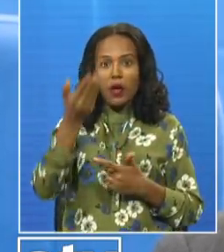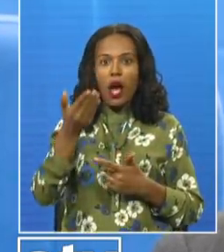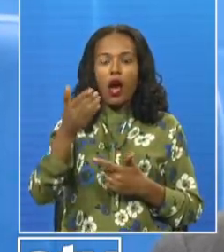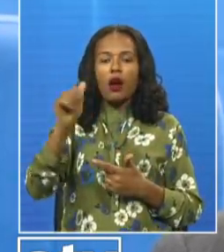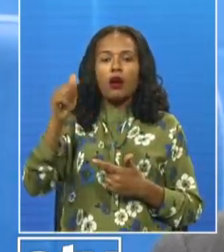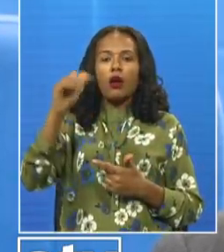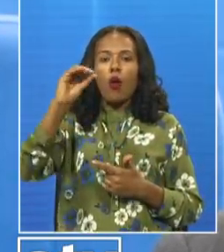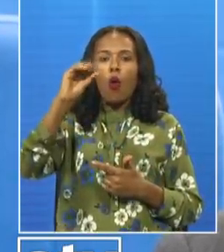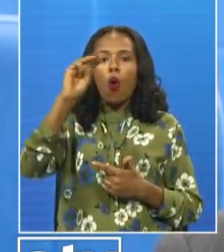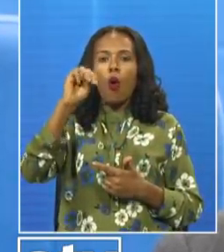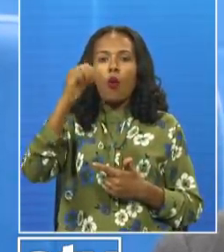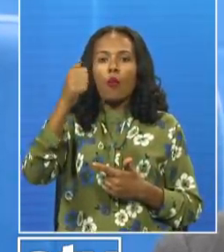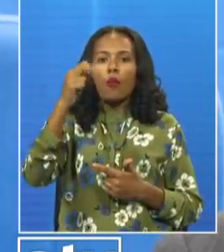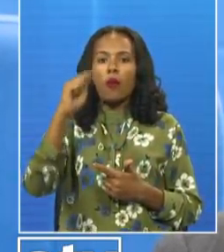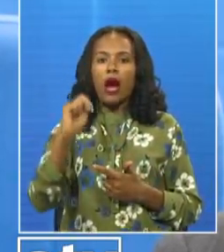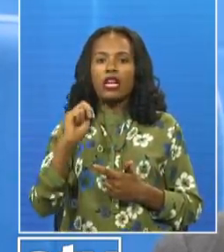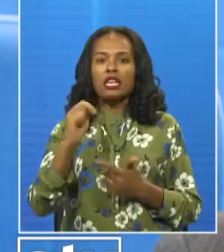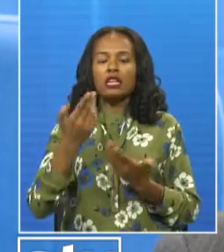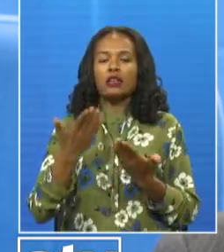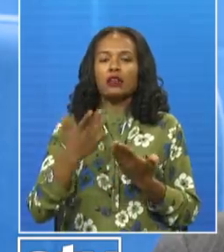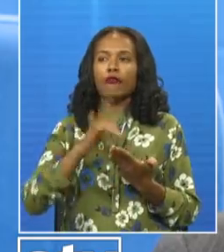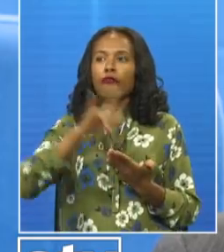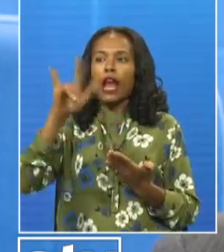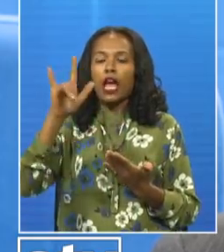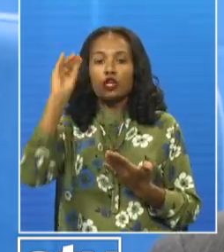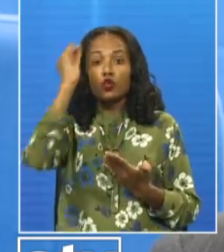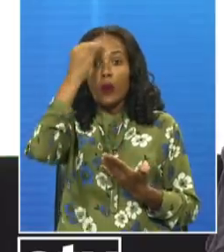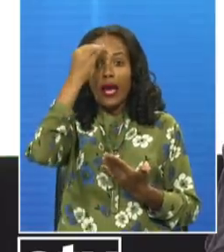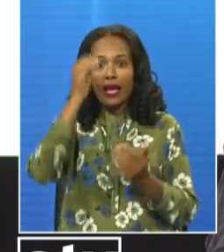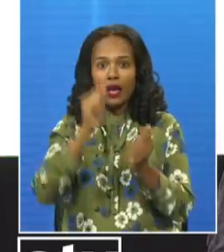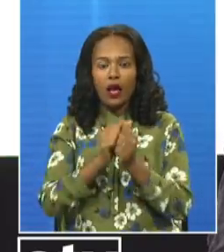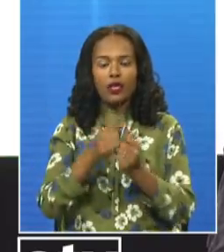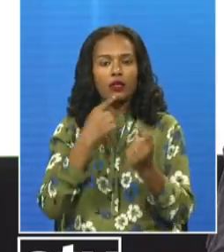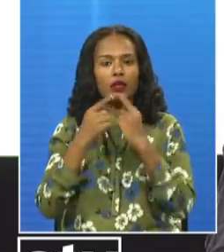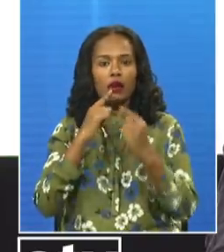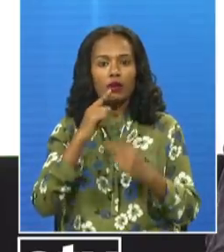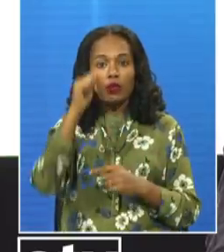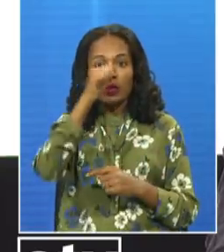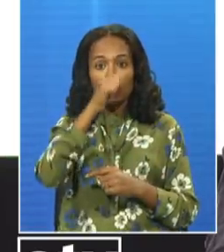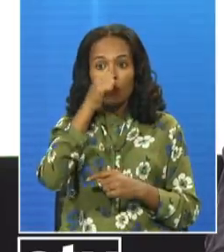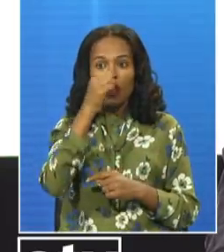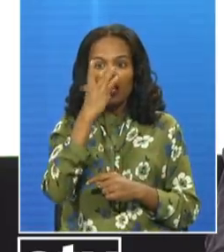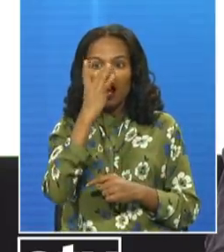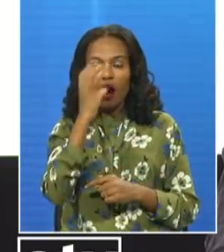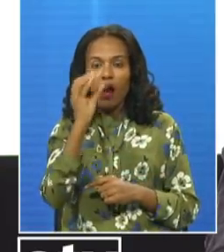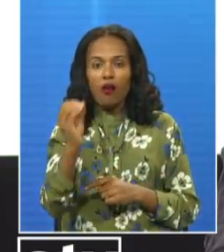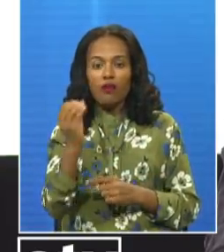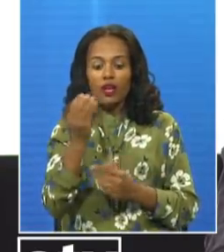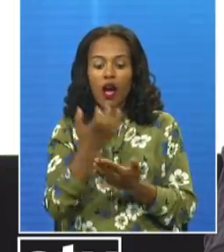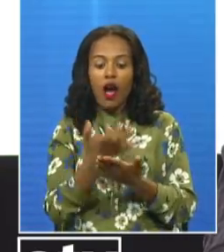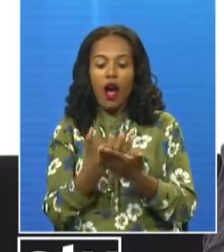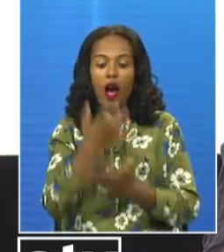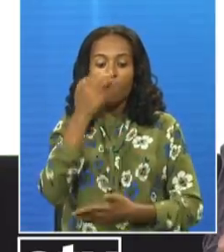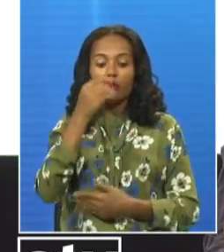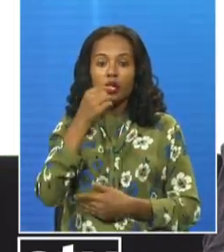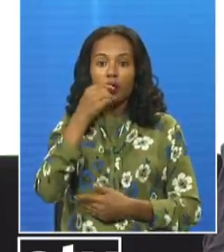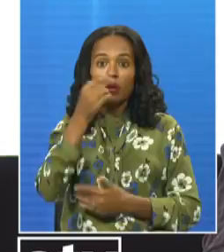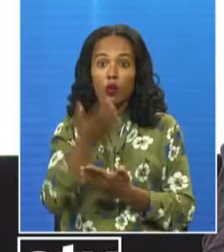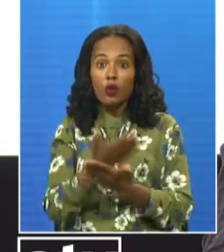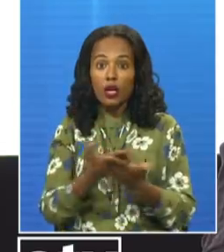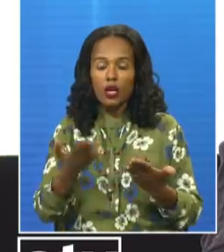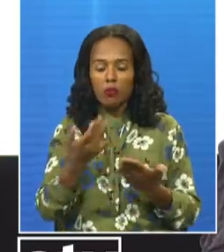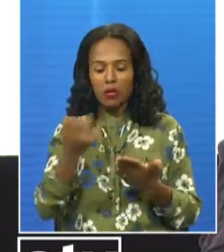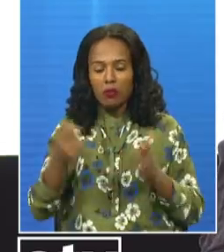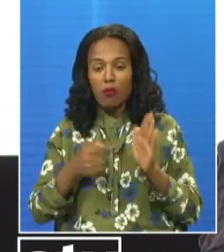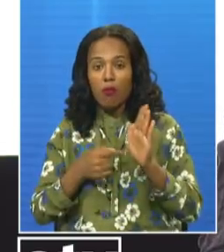የኦማን፣ አሁንም ከፍላይ ዱባይ ጋር እየተነጋገርን ነው። ኢትዮጵያ የአፍሪካ ሀብ የሚለውን ነገር